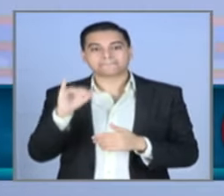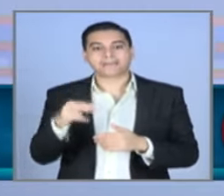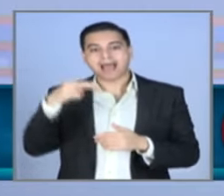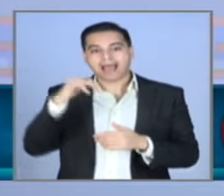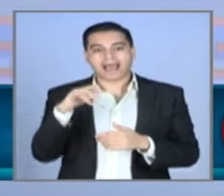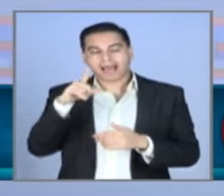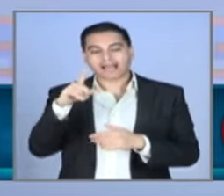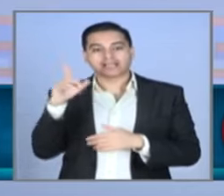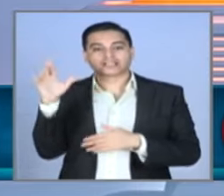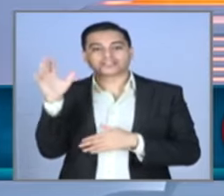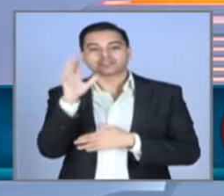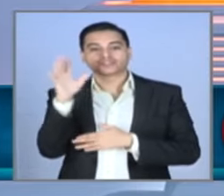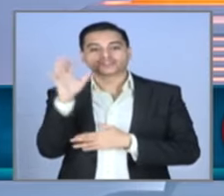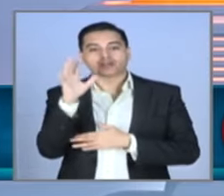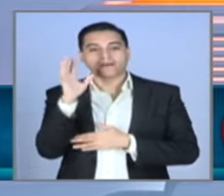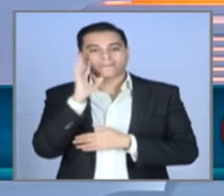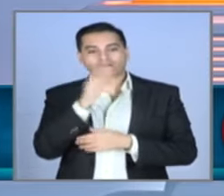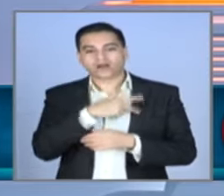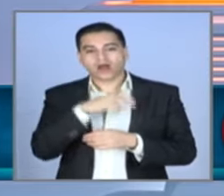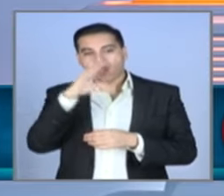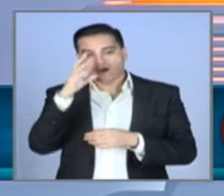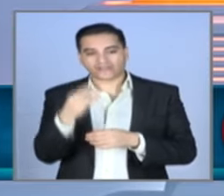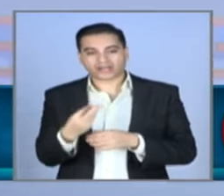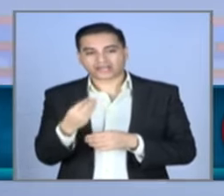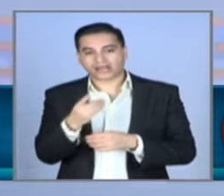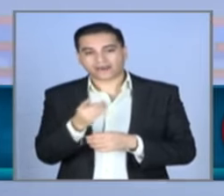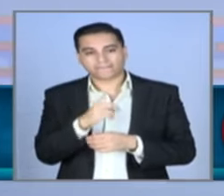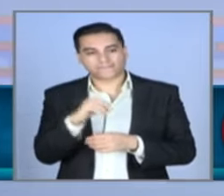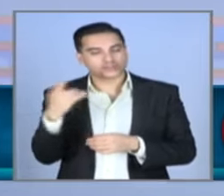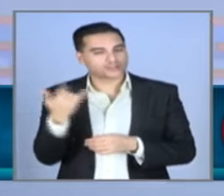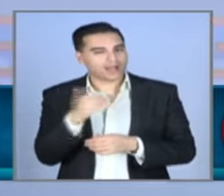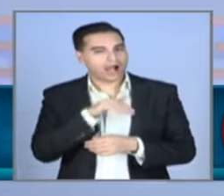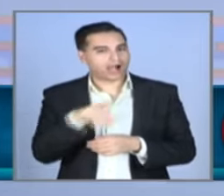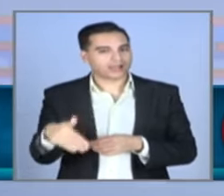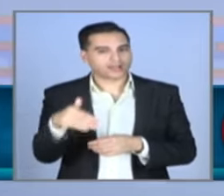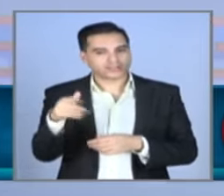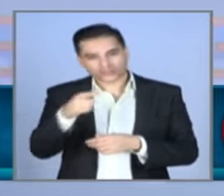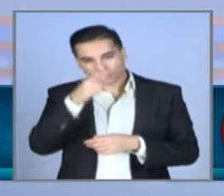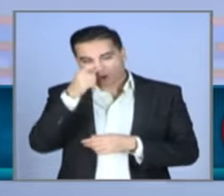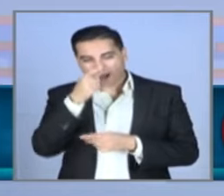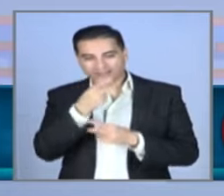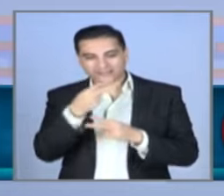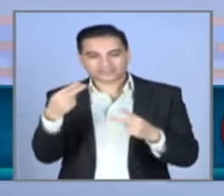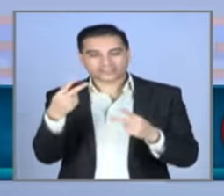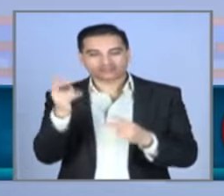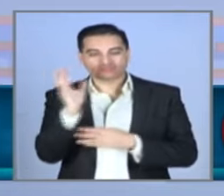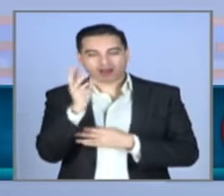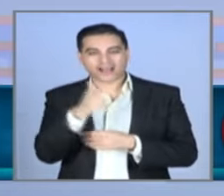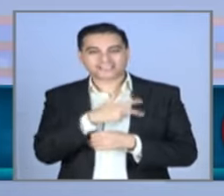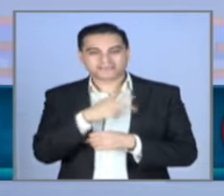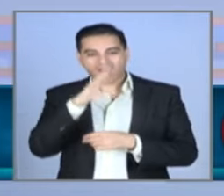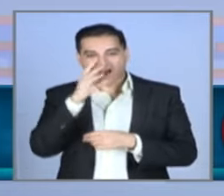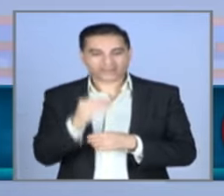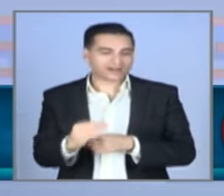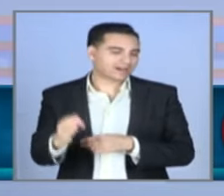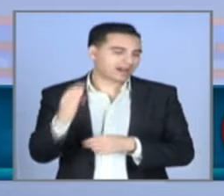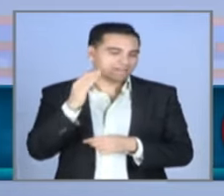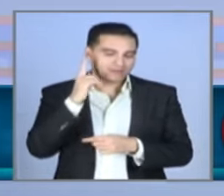كأحد نباتات الزينة. أفريقيا مش بالسهولة، عمرها ما هتبقى أفريقيا. يعني أول